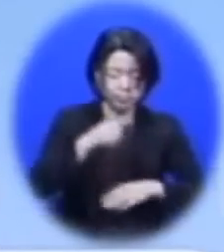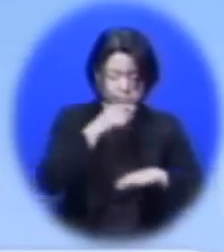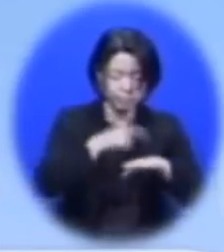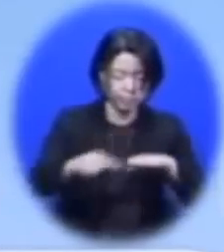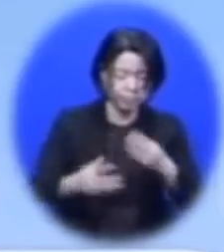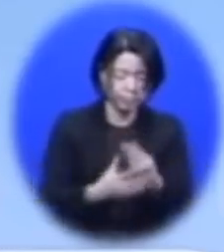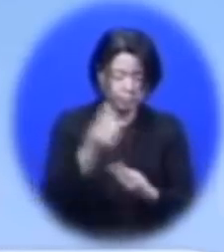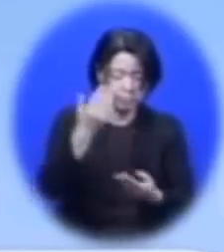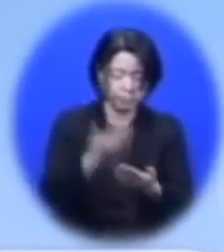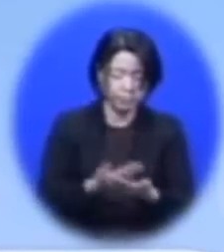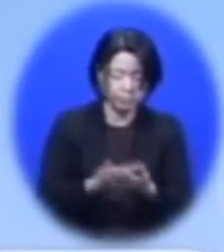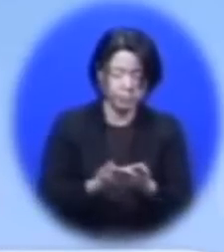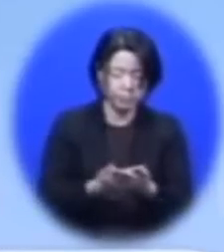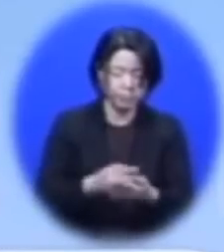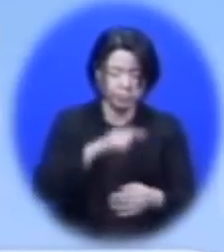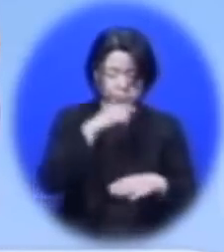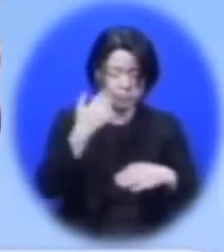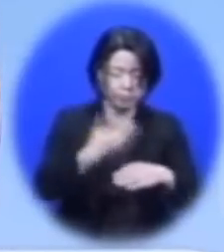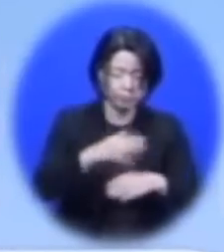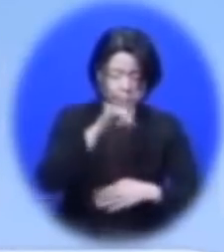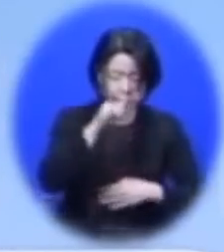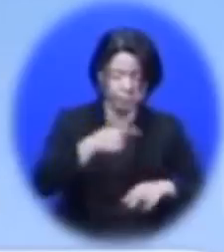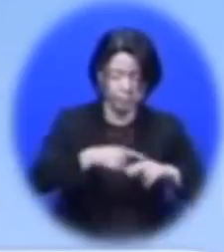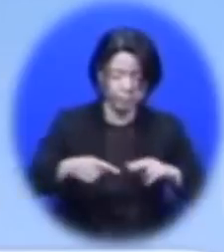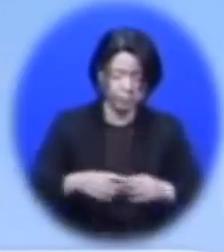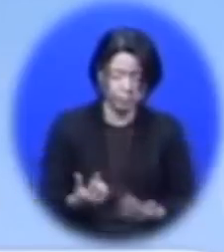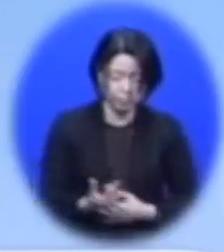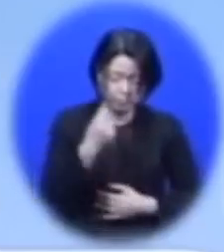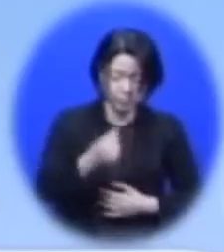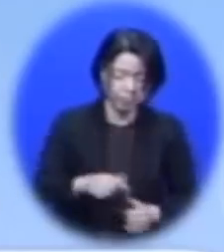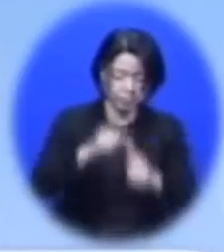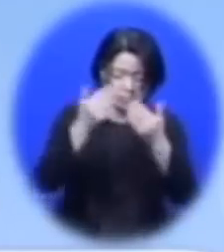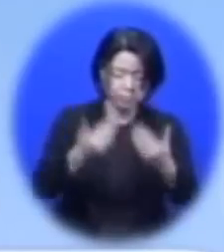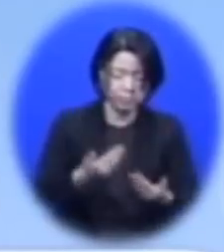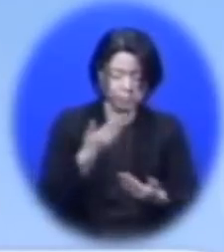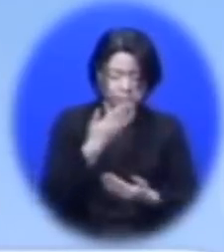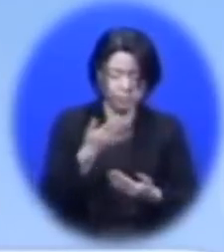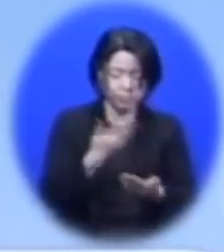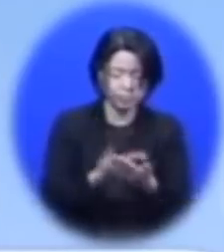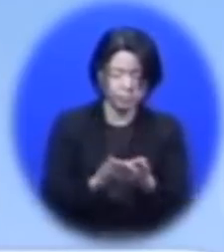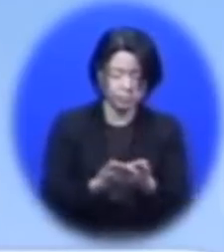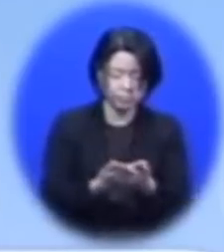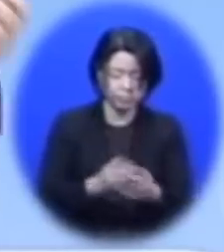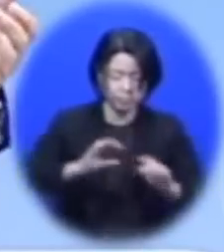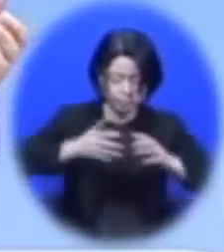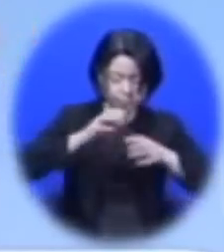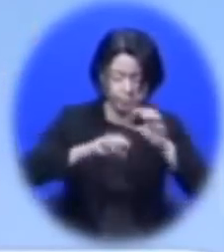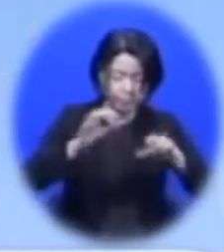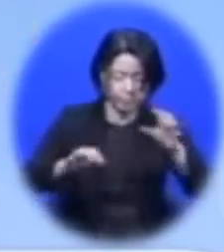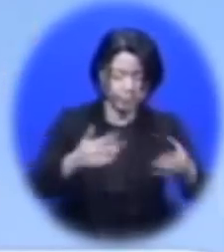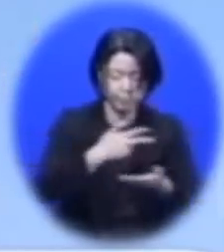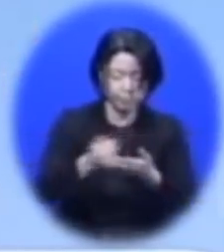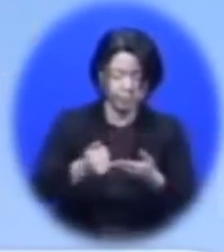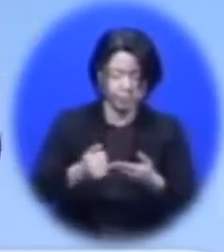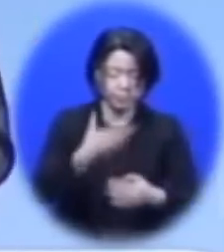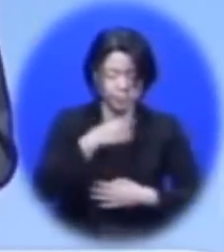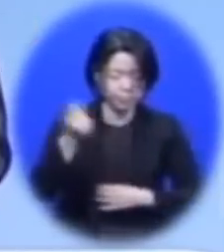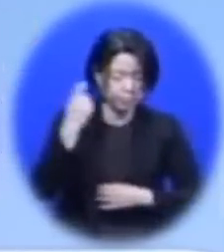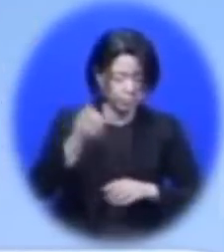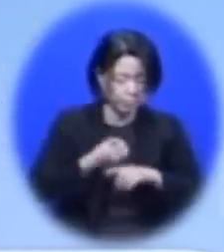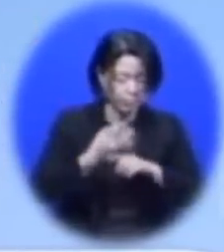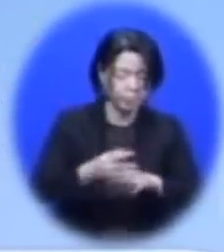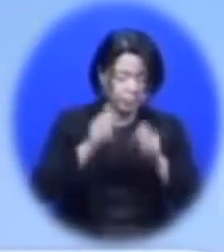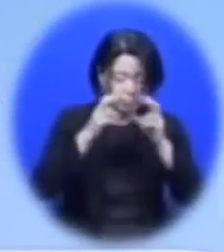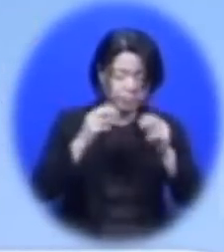통일을 주소서. 북한에 있는 동포들을 속히 구원할 수 있게 해주옵소서. 세계 열방에 주의 복음을 전하는 선교사님들과